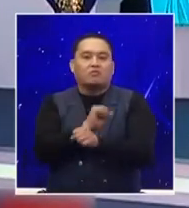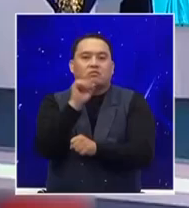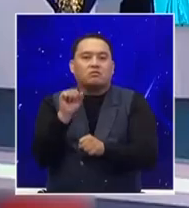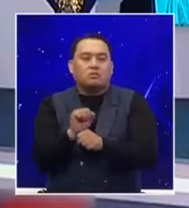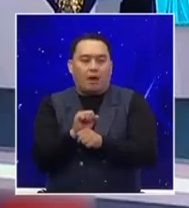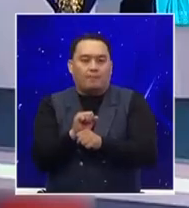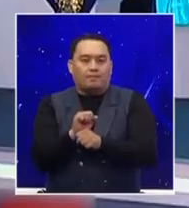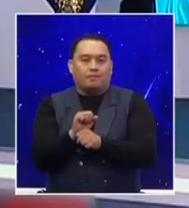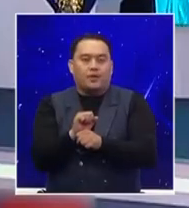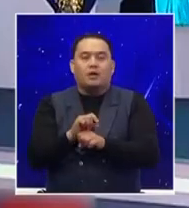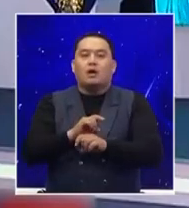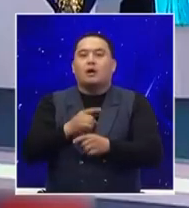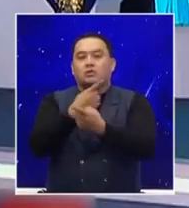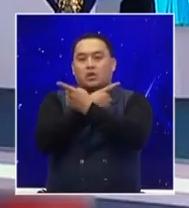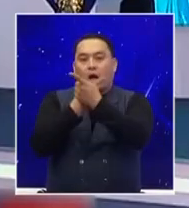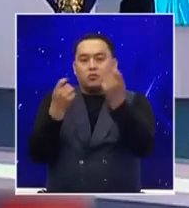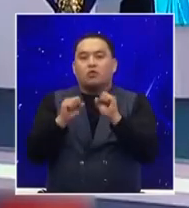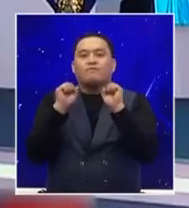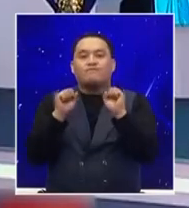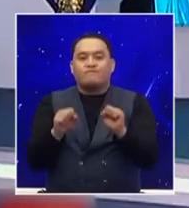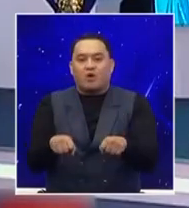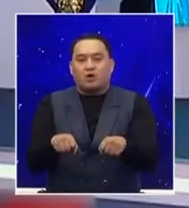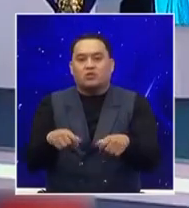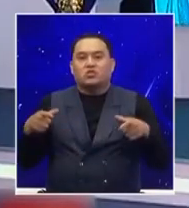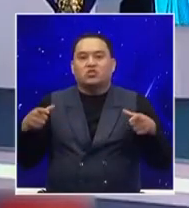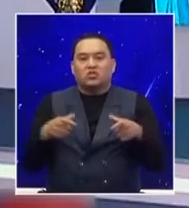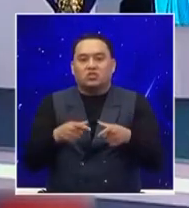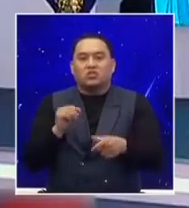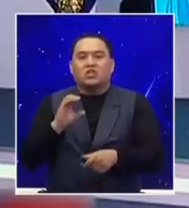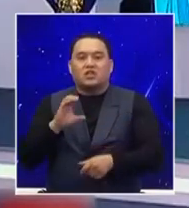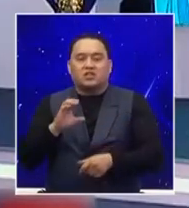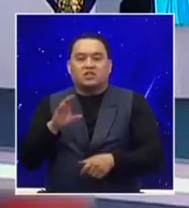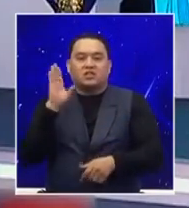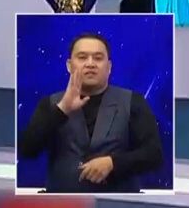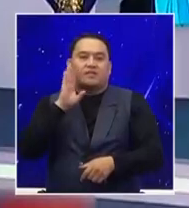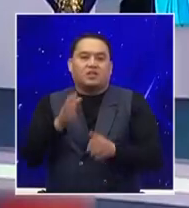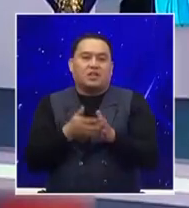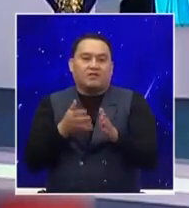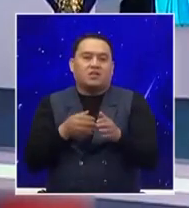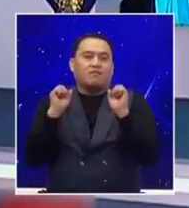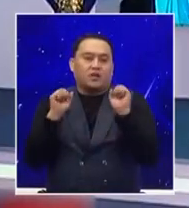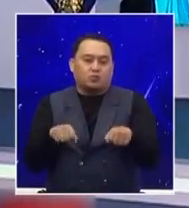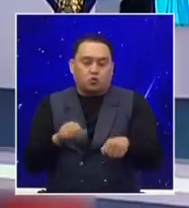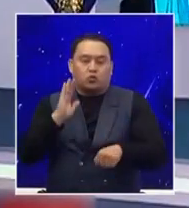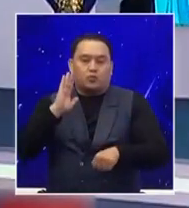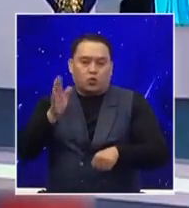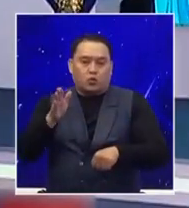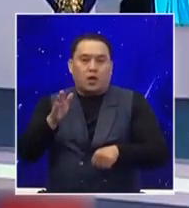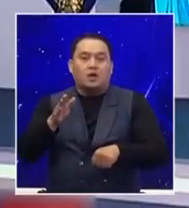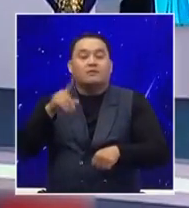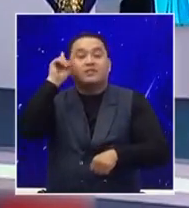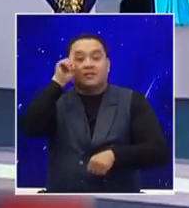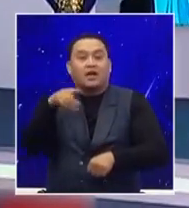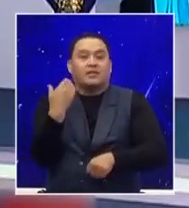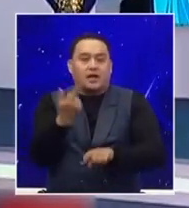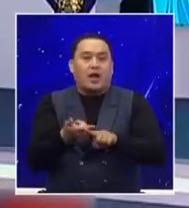Руководитель Каспийжилысу Арнасы сообщал о вероятности введения режима ЧС из-за дефицита воды. Скажите, пожалуйста, в курсе ли вы этой проблемы?